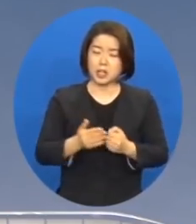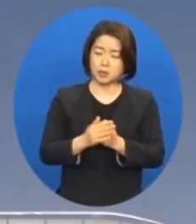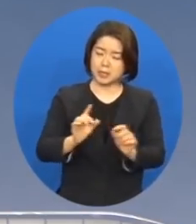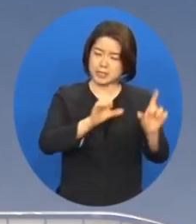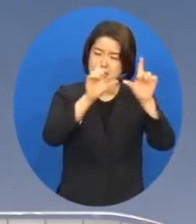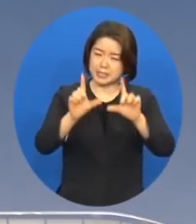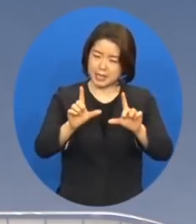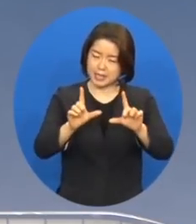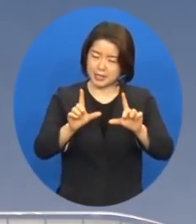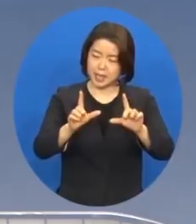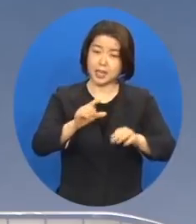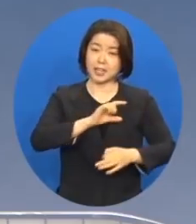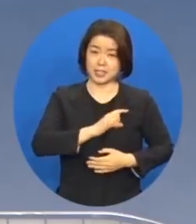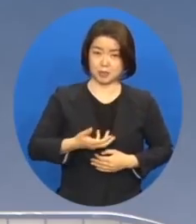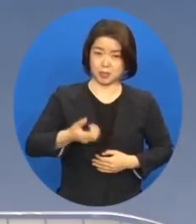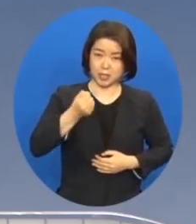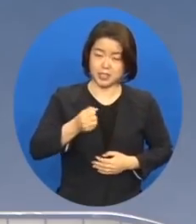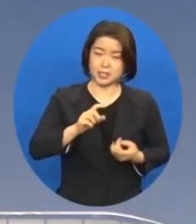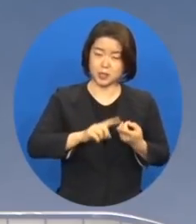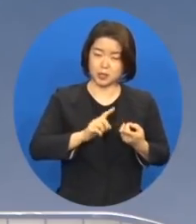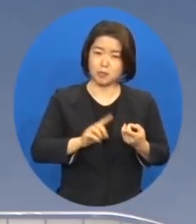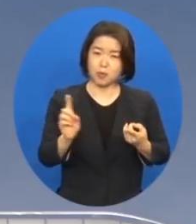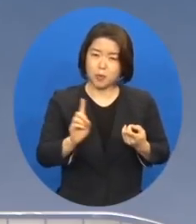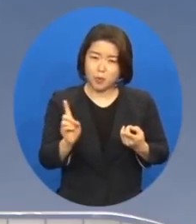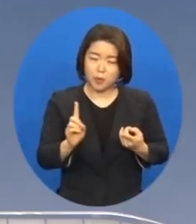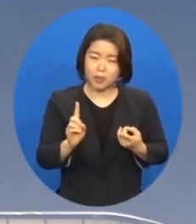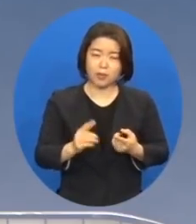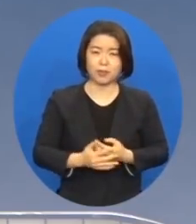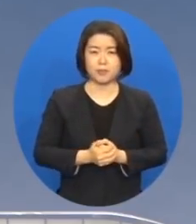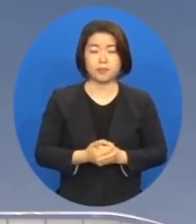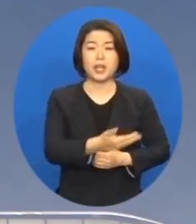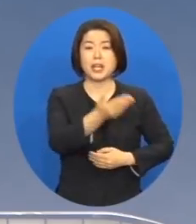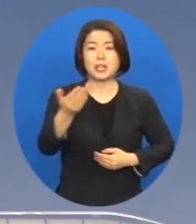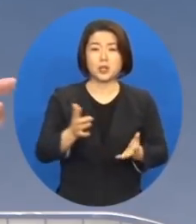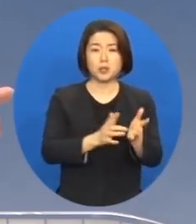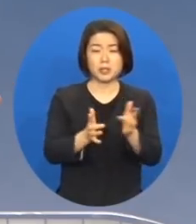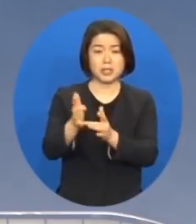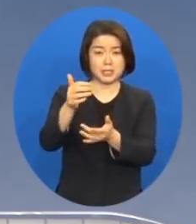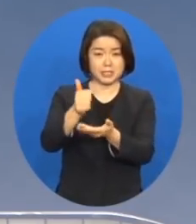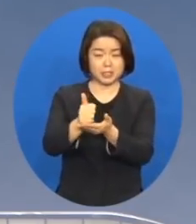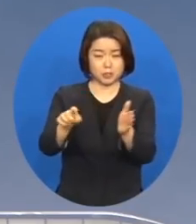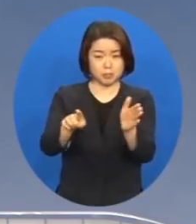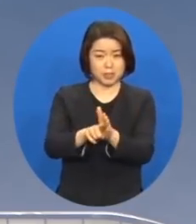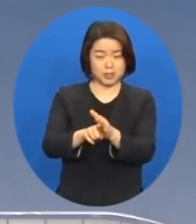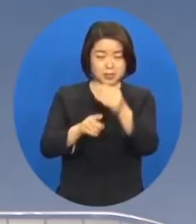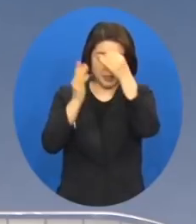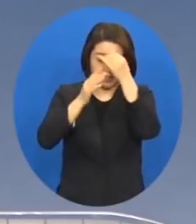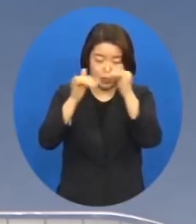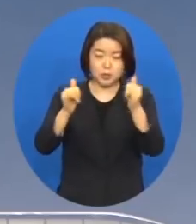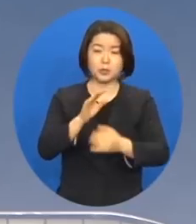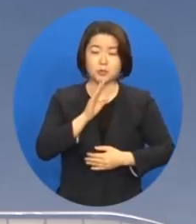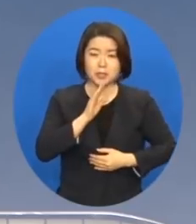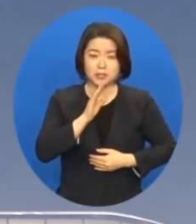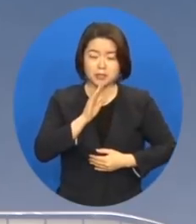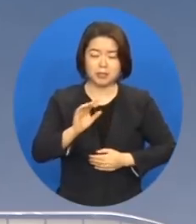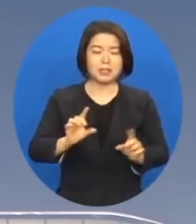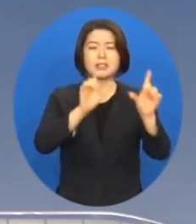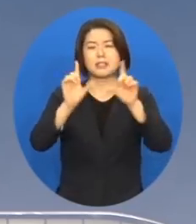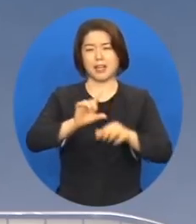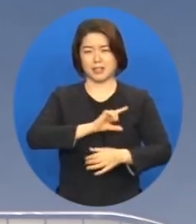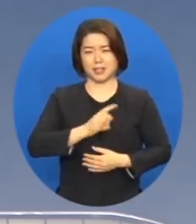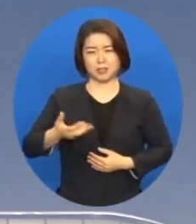하는 이름을 가졌다는 것을 주목해야 됩니다. 여러분이 예수 믿는 성도지요. 살았다 하는 이름을 가지고 있는